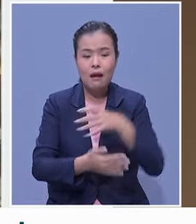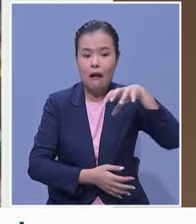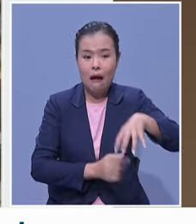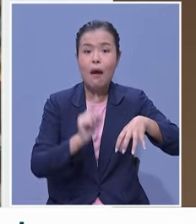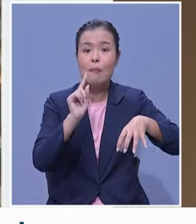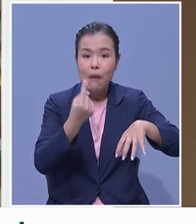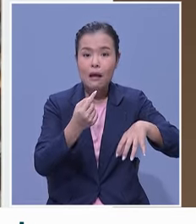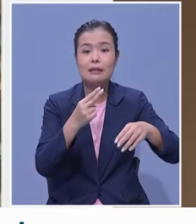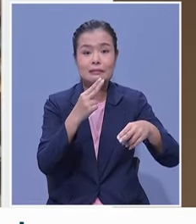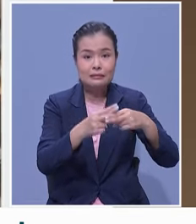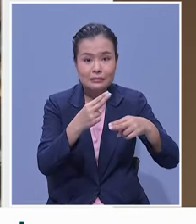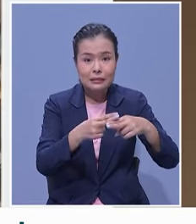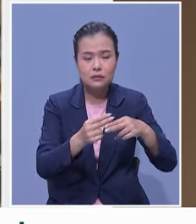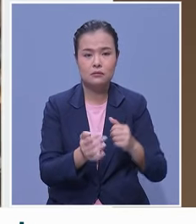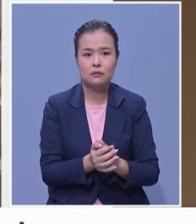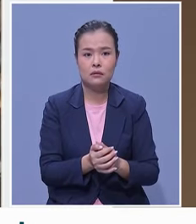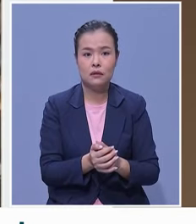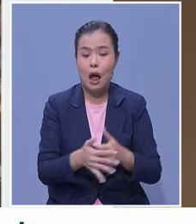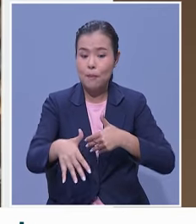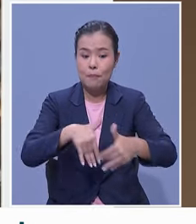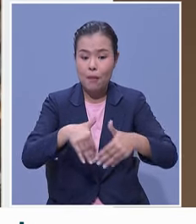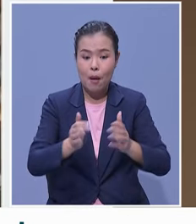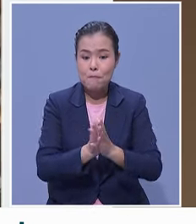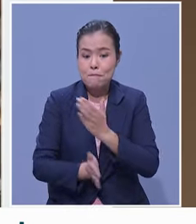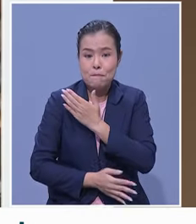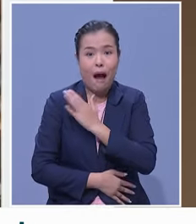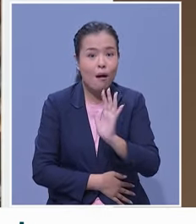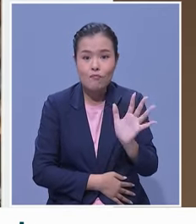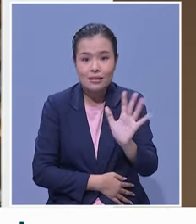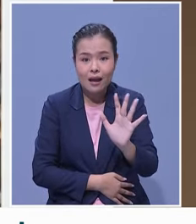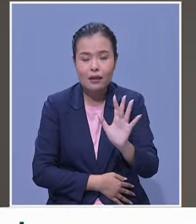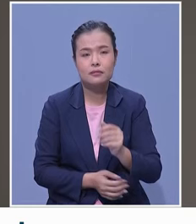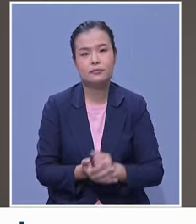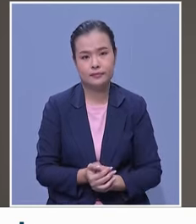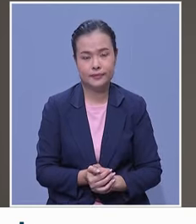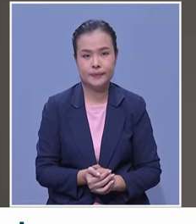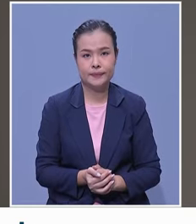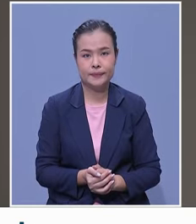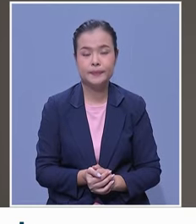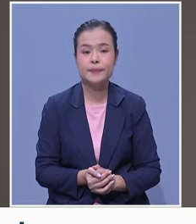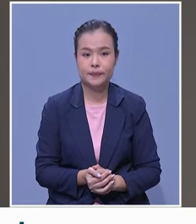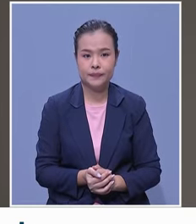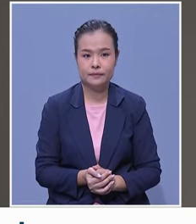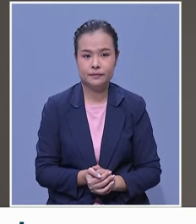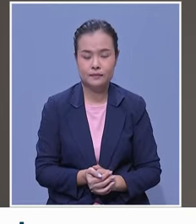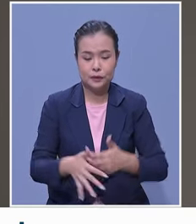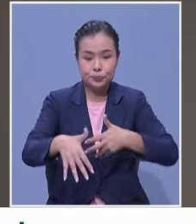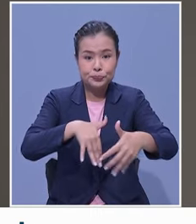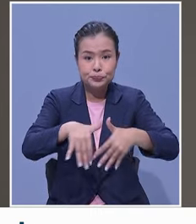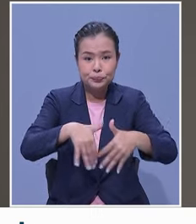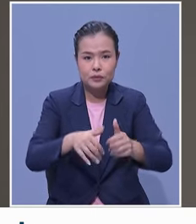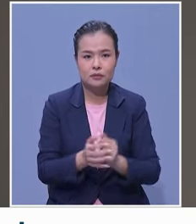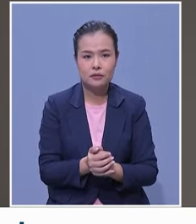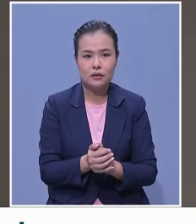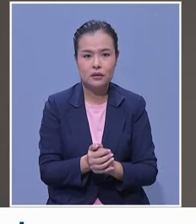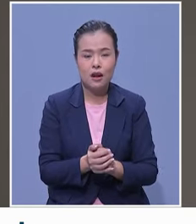บารมีพุทโธรักษานะคะตัวเองเป็นราวาสแล้วสึกออกมาแล้วออเออปรากฏว่าจากนั้นมีบรรดาลูกศิษย์ของสำนักเนี้ยเข้ามา